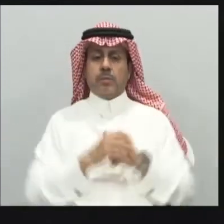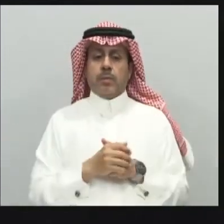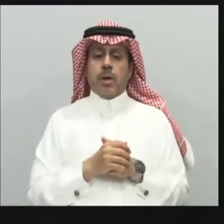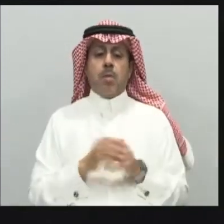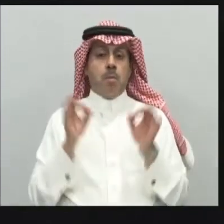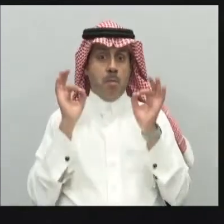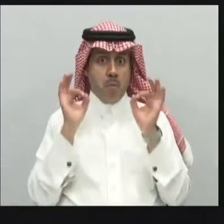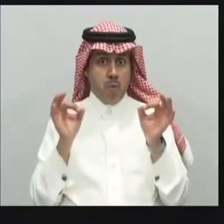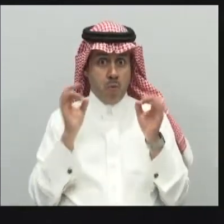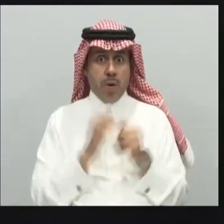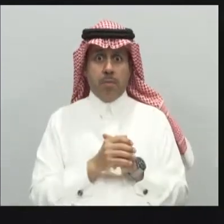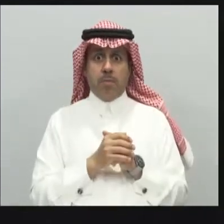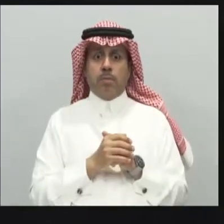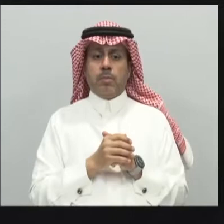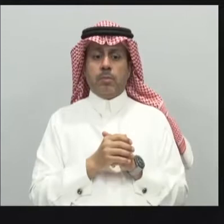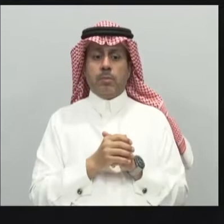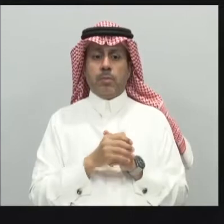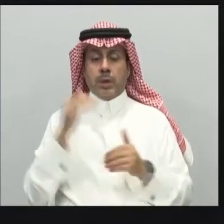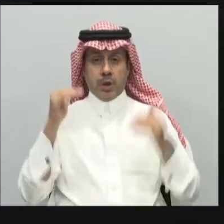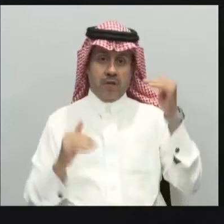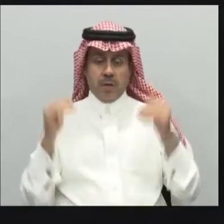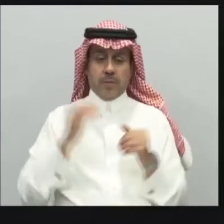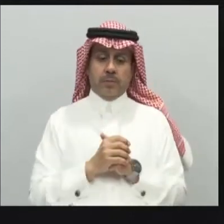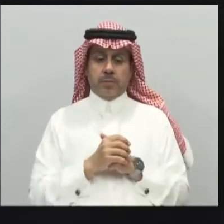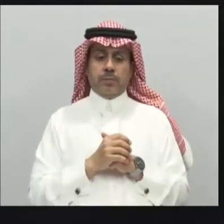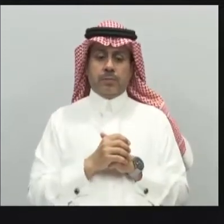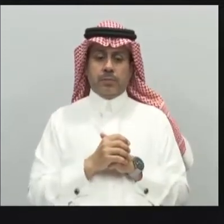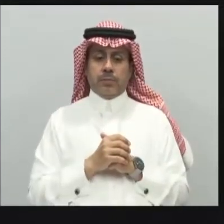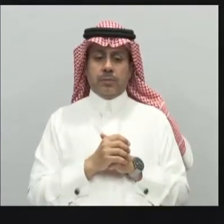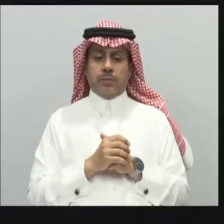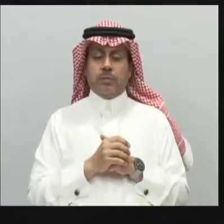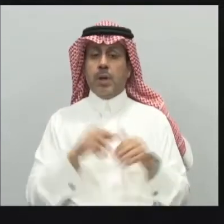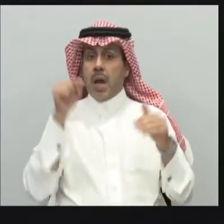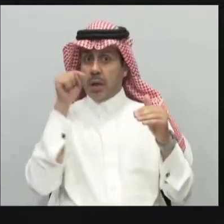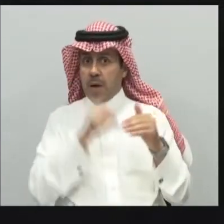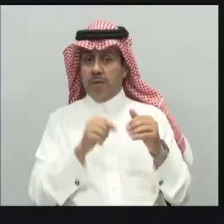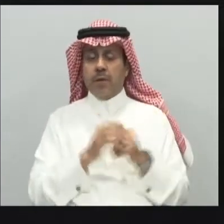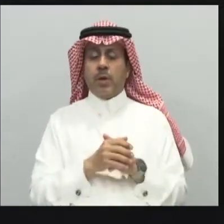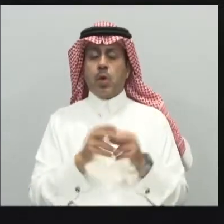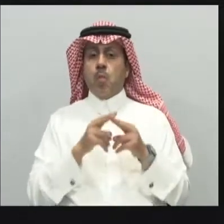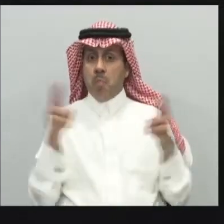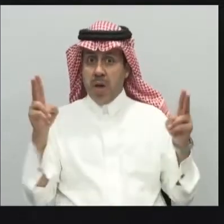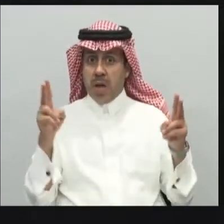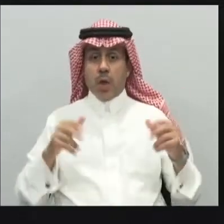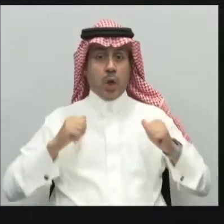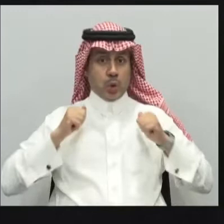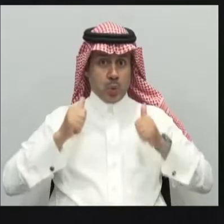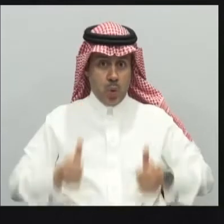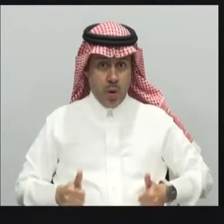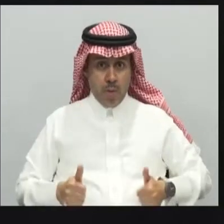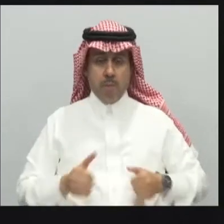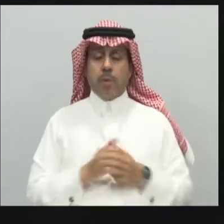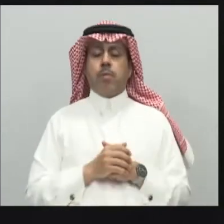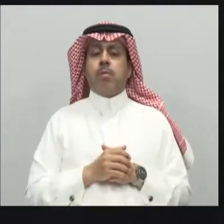الطالب من هذا الدرس بالتفريق بين هذا وهذا ثم ايضا من الاهداف ان يبين الطلاب انواع